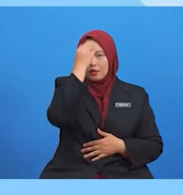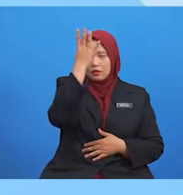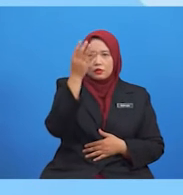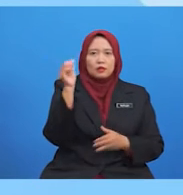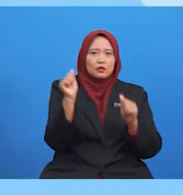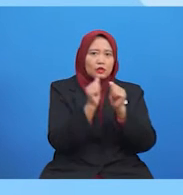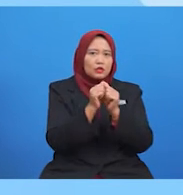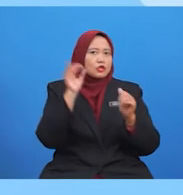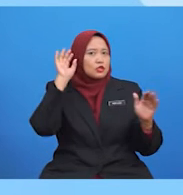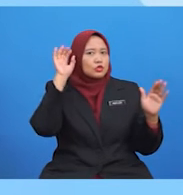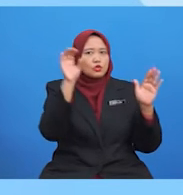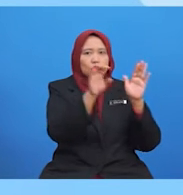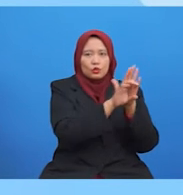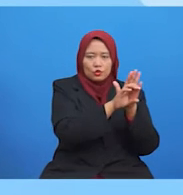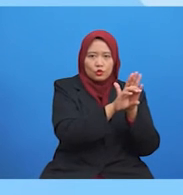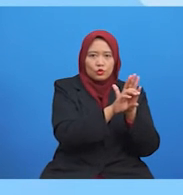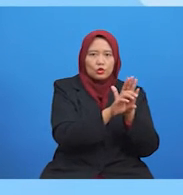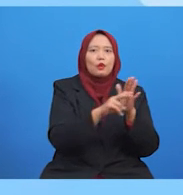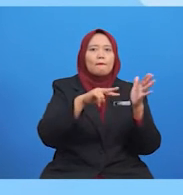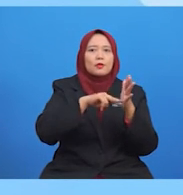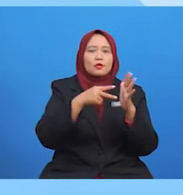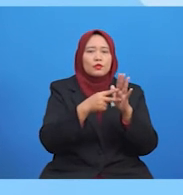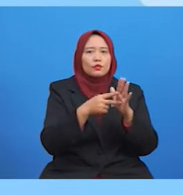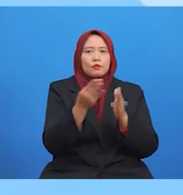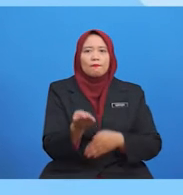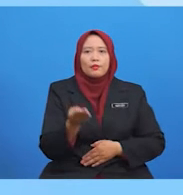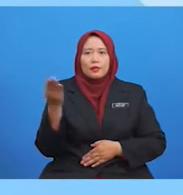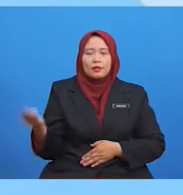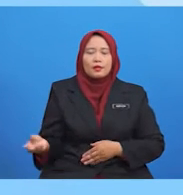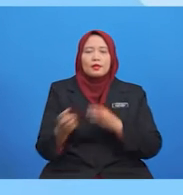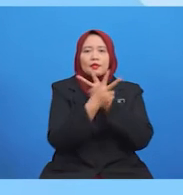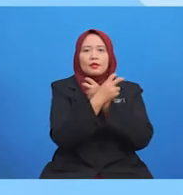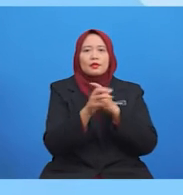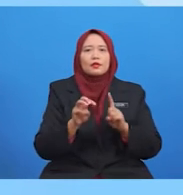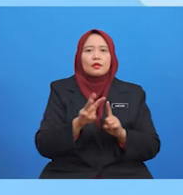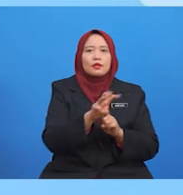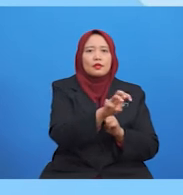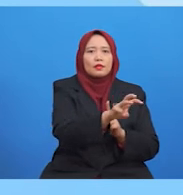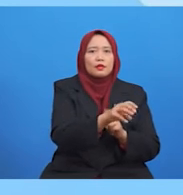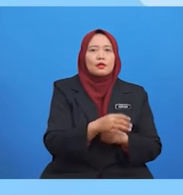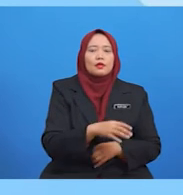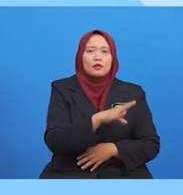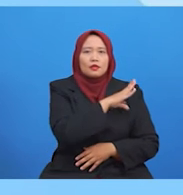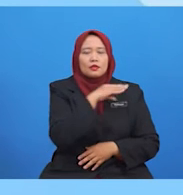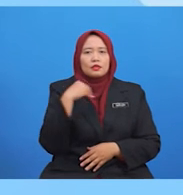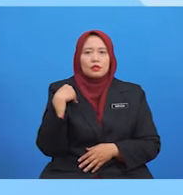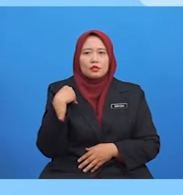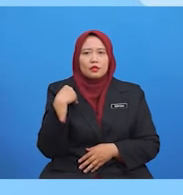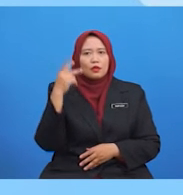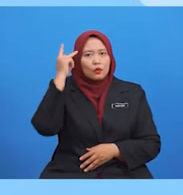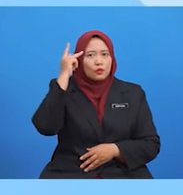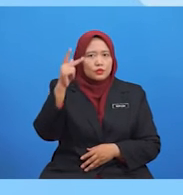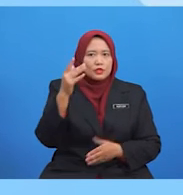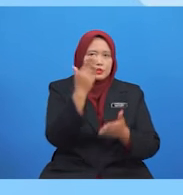menerangkan dengan contoh maksud bahan reaktif, kreatifan dan konsep separuh hayat